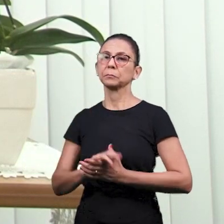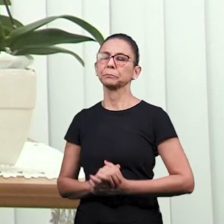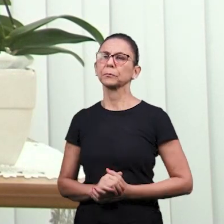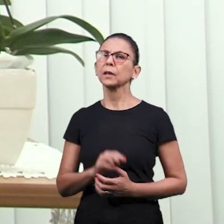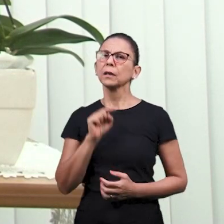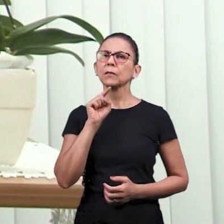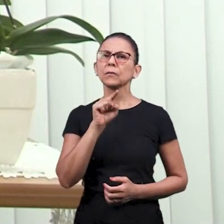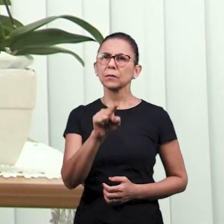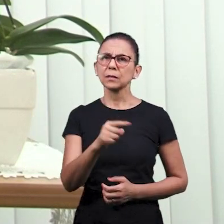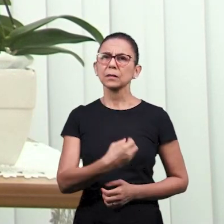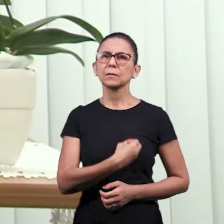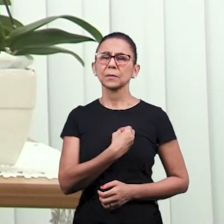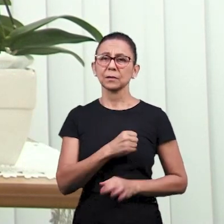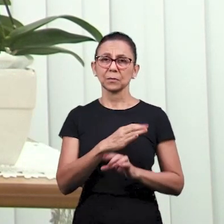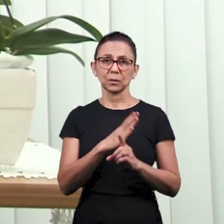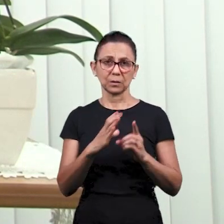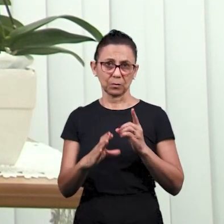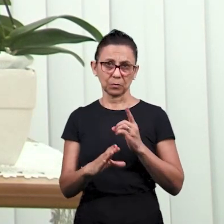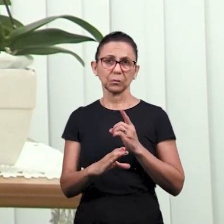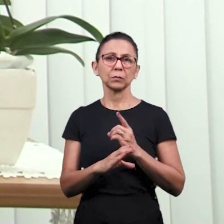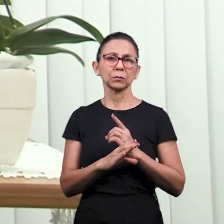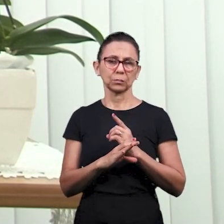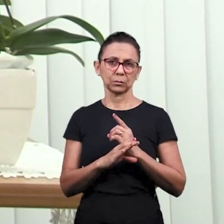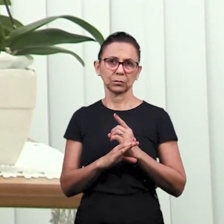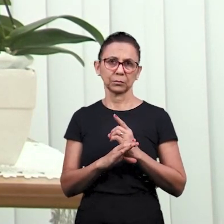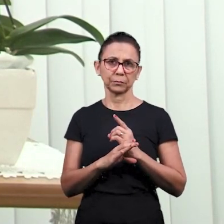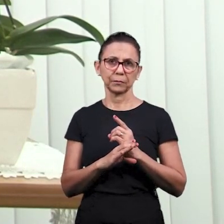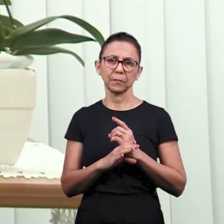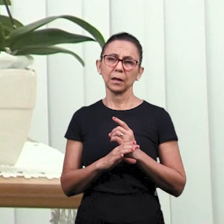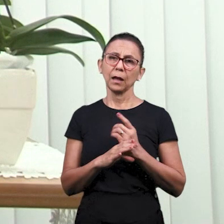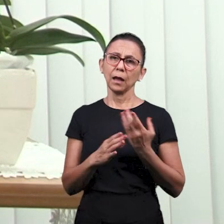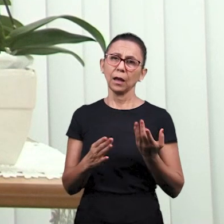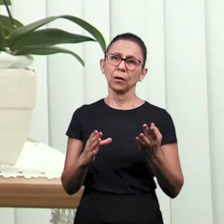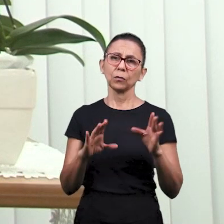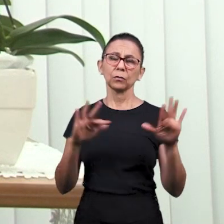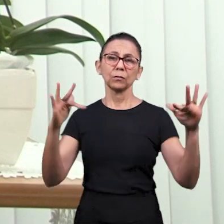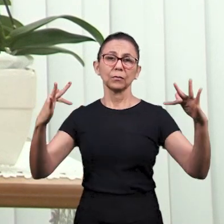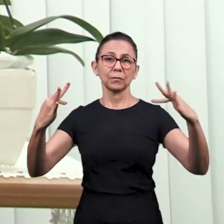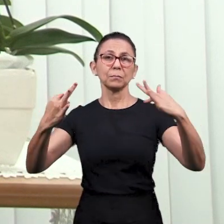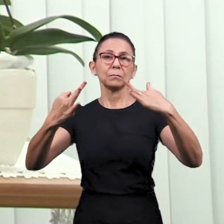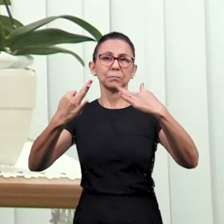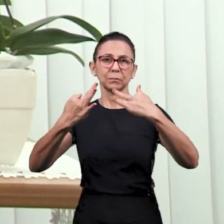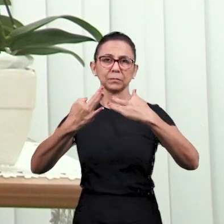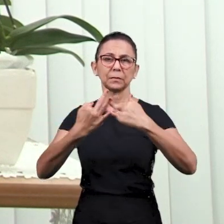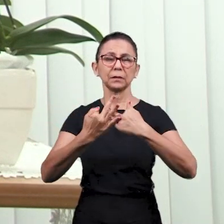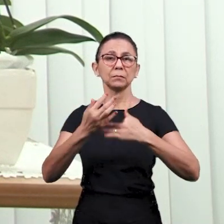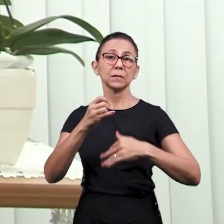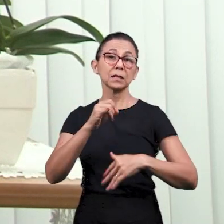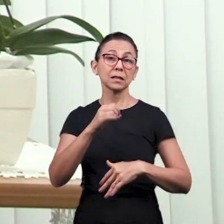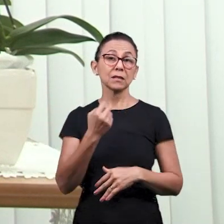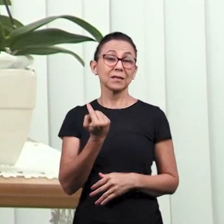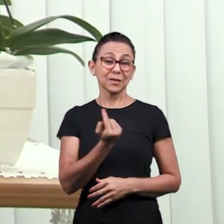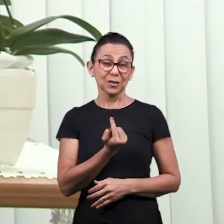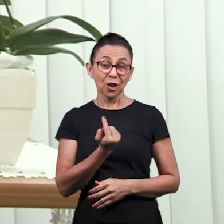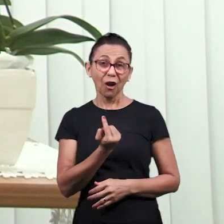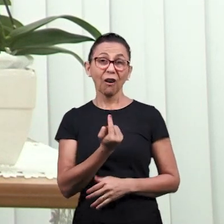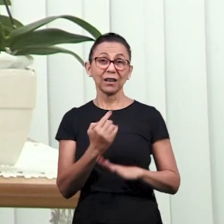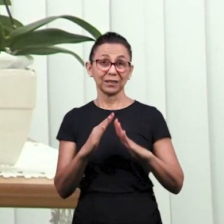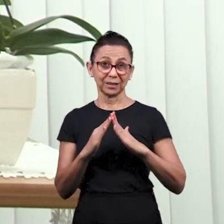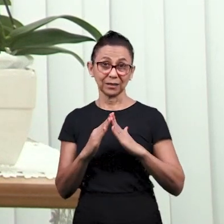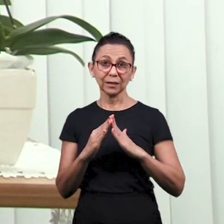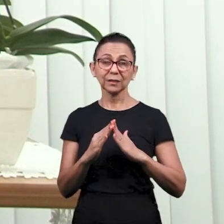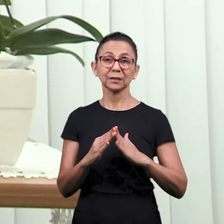Господом. Молитва, она приближает нас к Богу. Я хотела бы призвать тех, кто участвовал вместе с